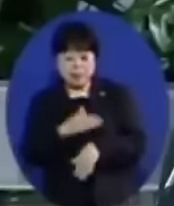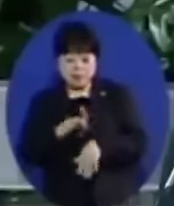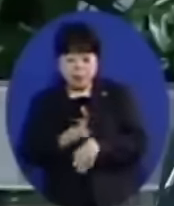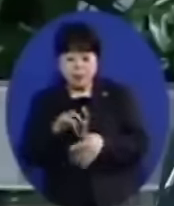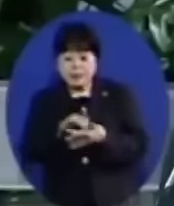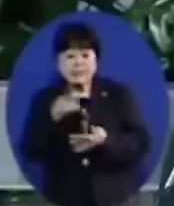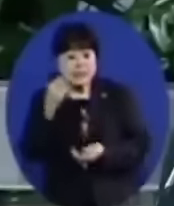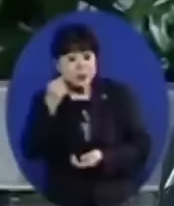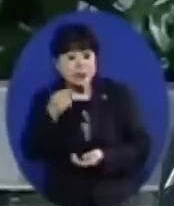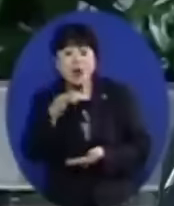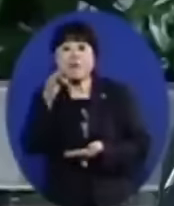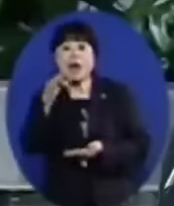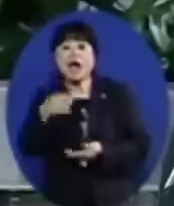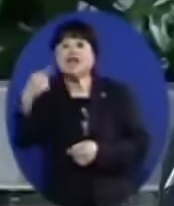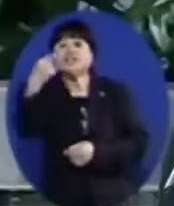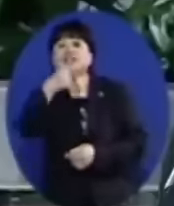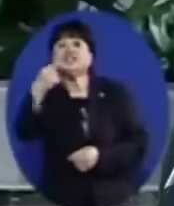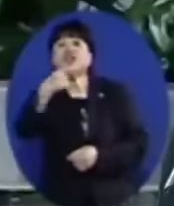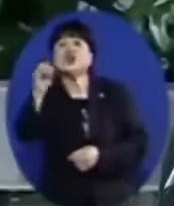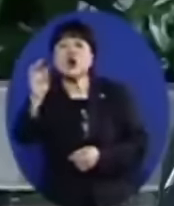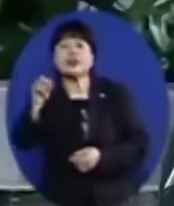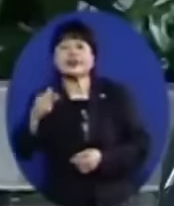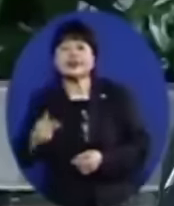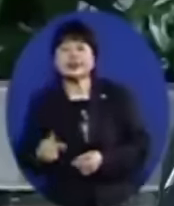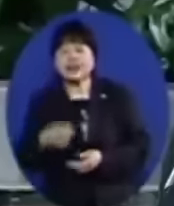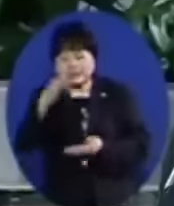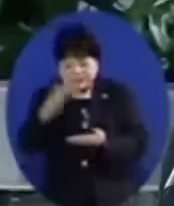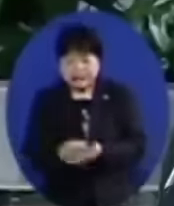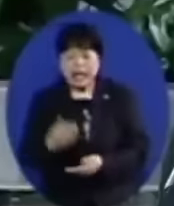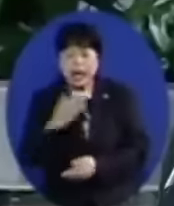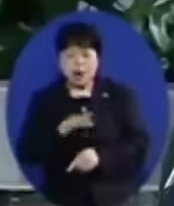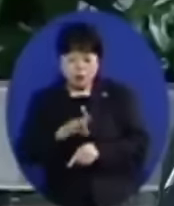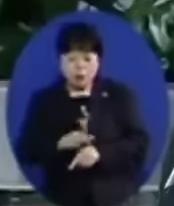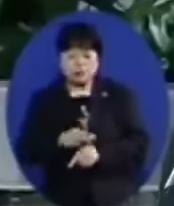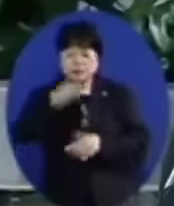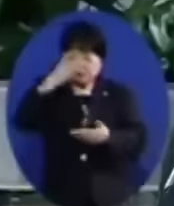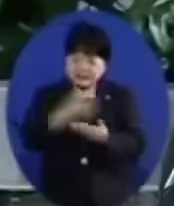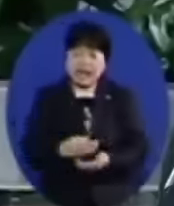보니까 천은, 한 사람의